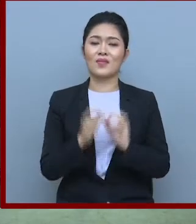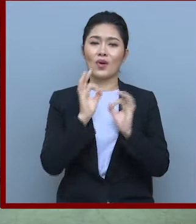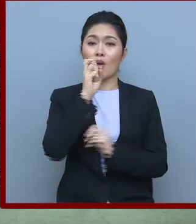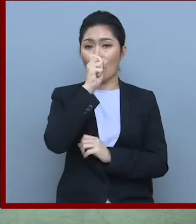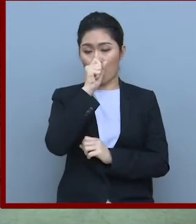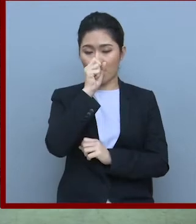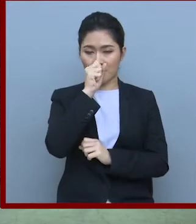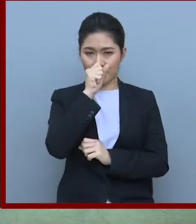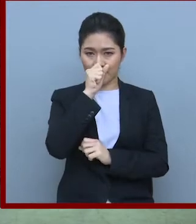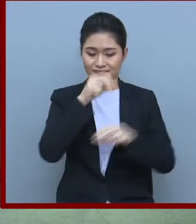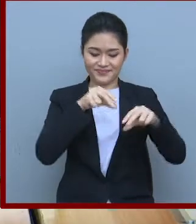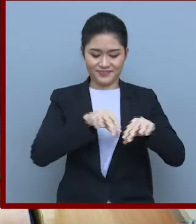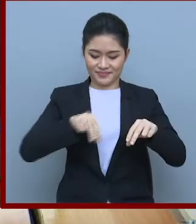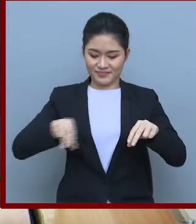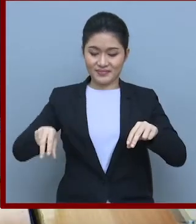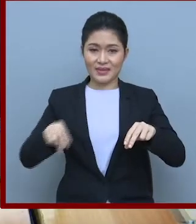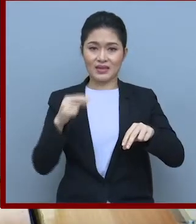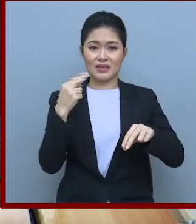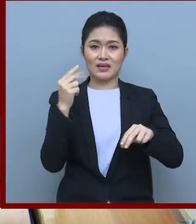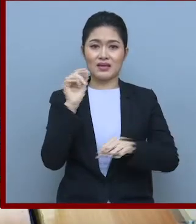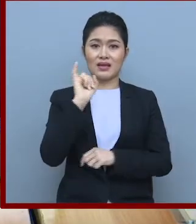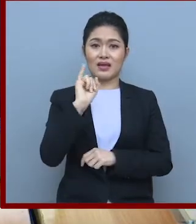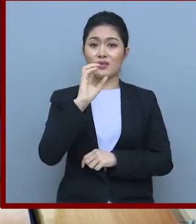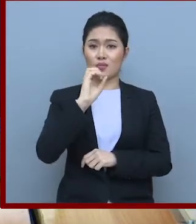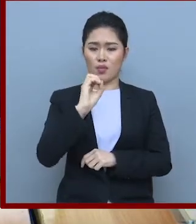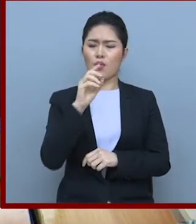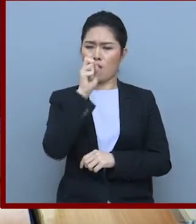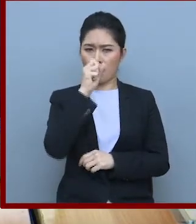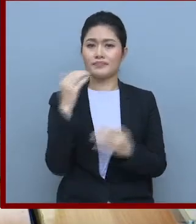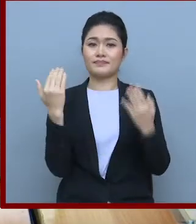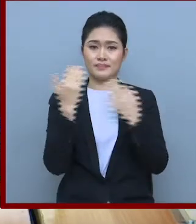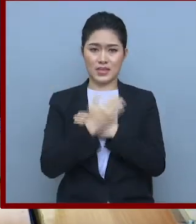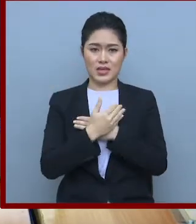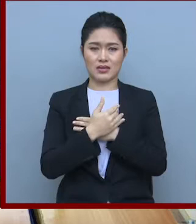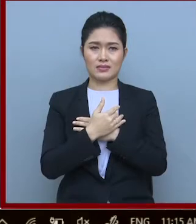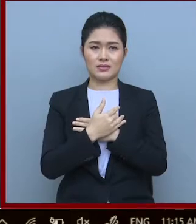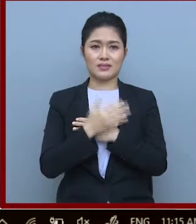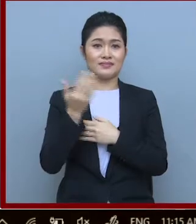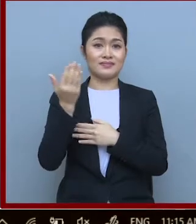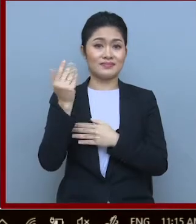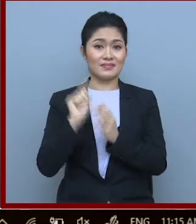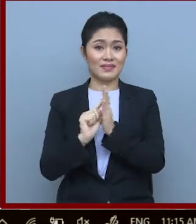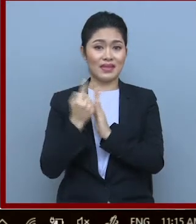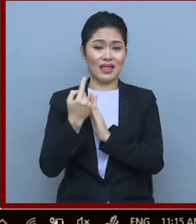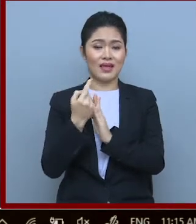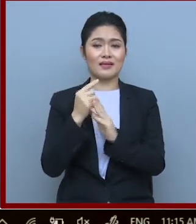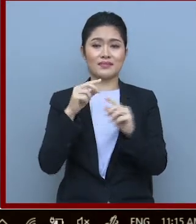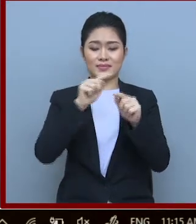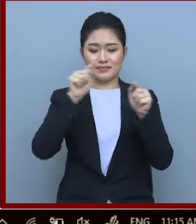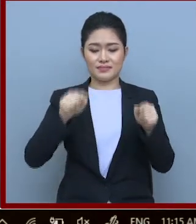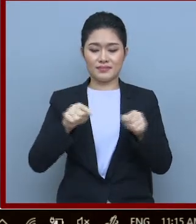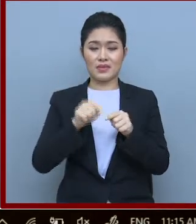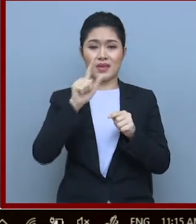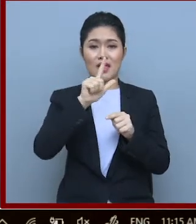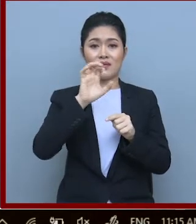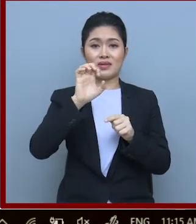เราลองเทสขา IO ดูนะครับโดยที่เราลองเปลี่ยนนะครับจาก LED built-in เนี่ยประกาศขึ้นมาอีกตัวนึงนะ